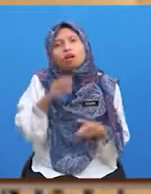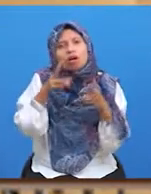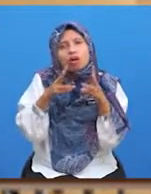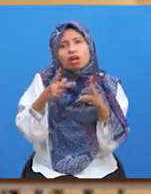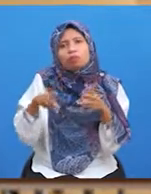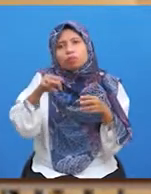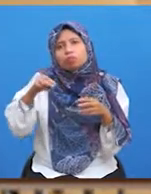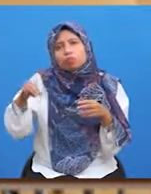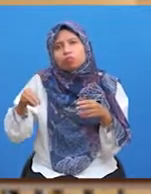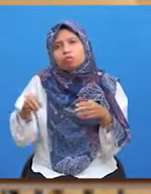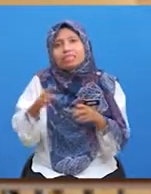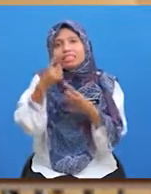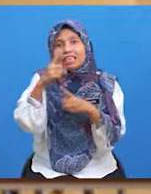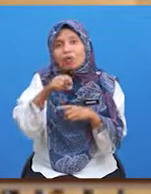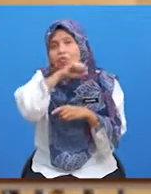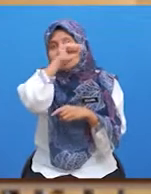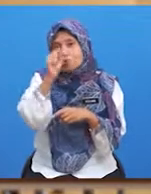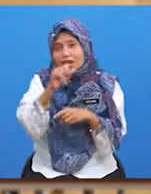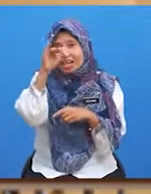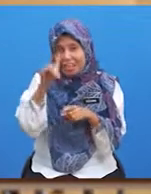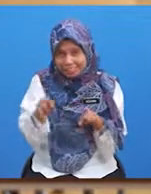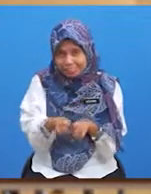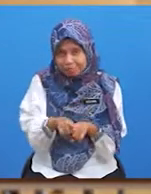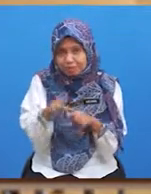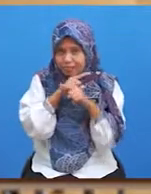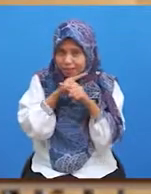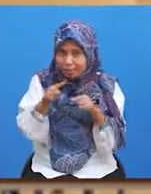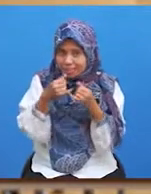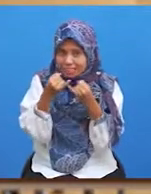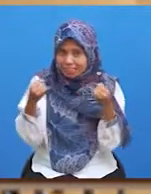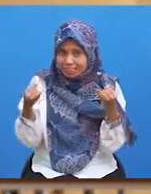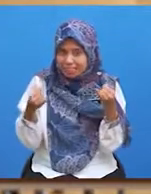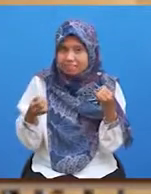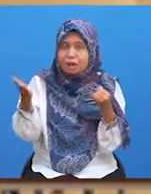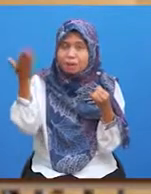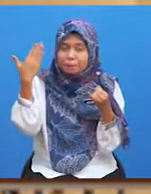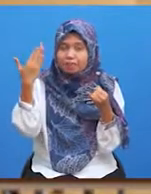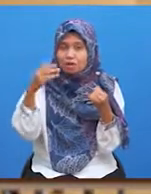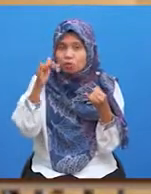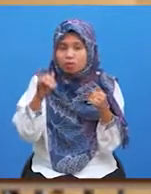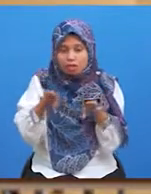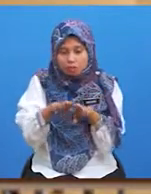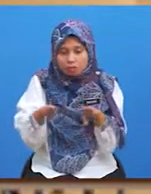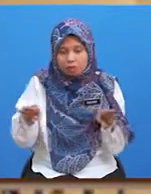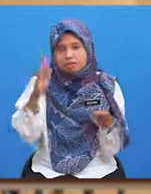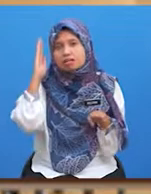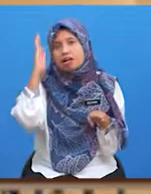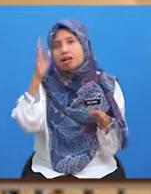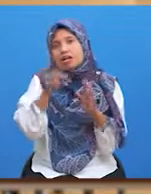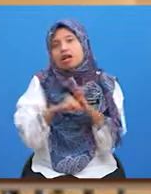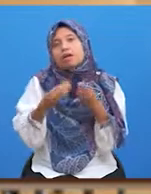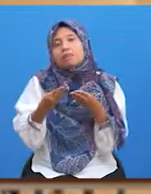Walaupun murid-murid menjawab soalan yang sama, tetapi jenis pendahuluan yang berbeza akan